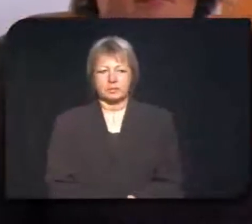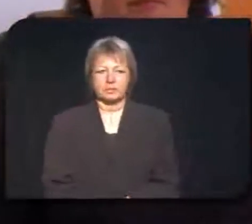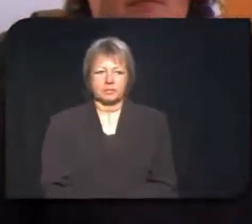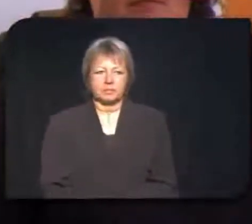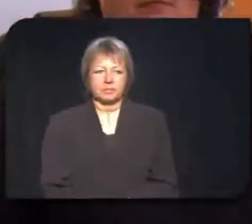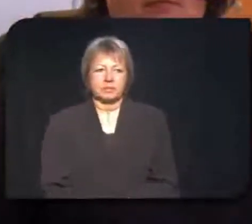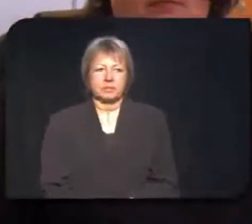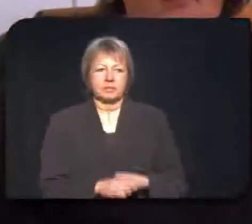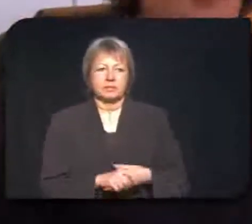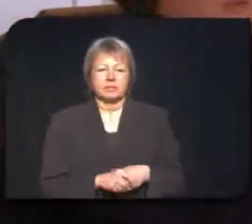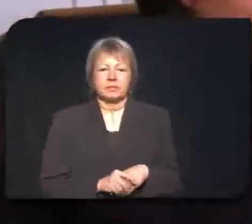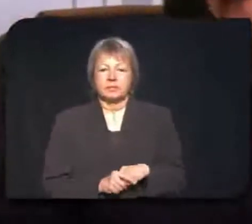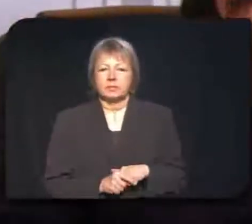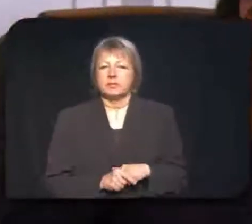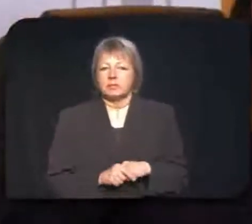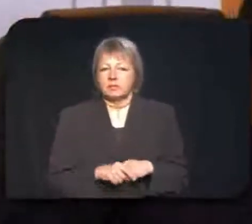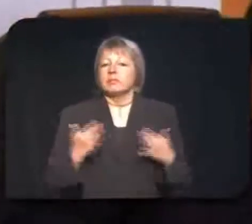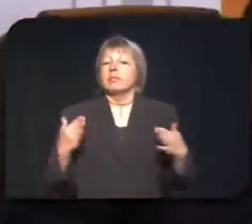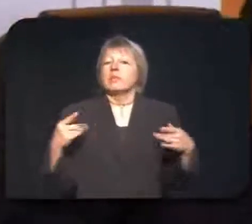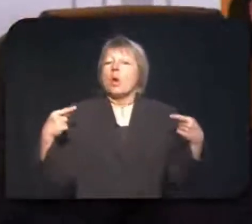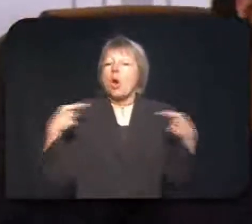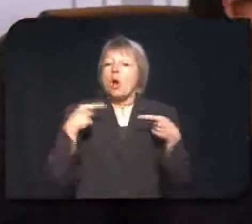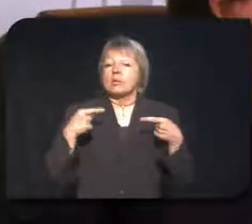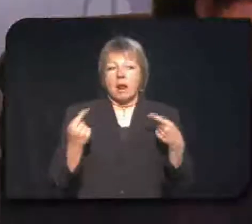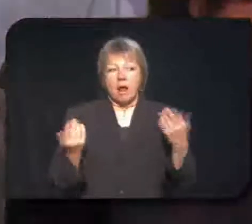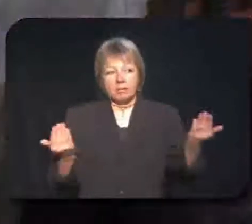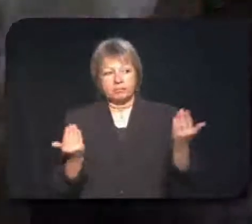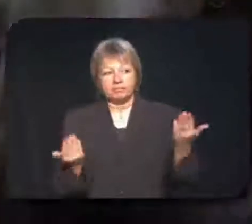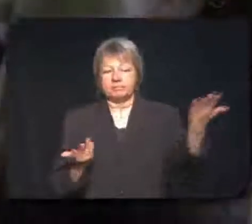so kontra bitte